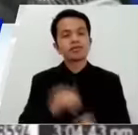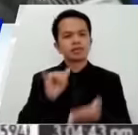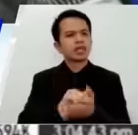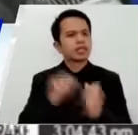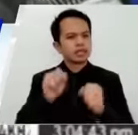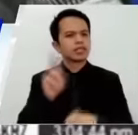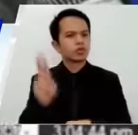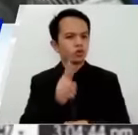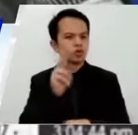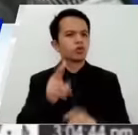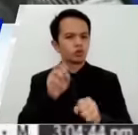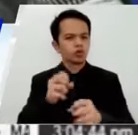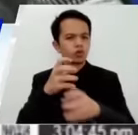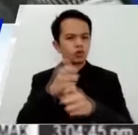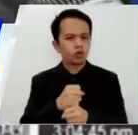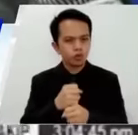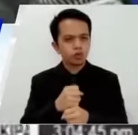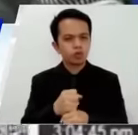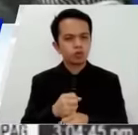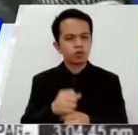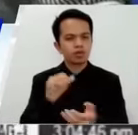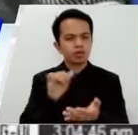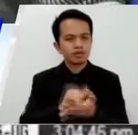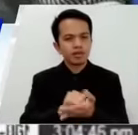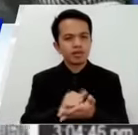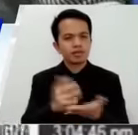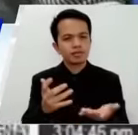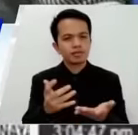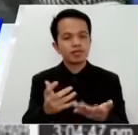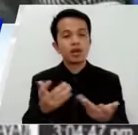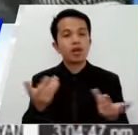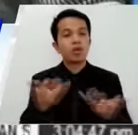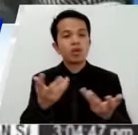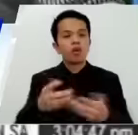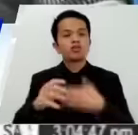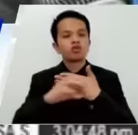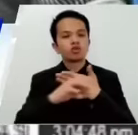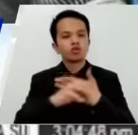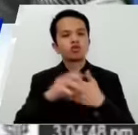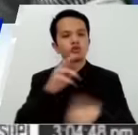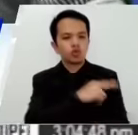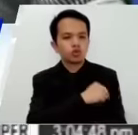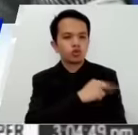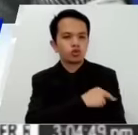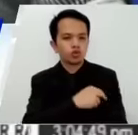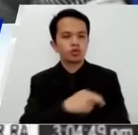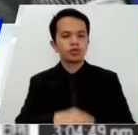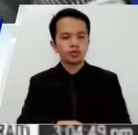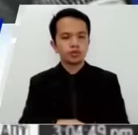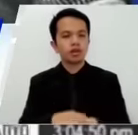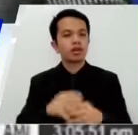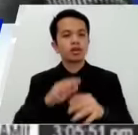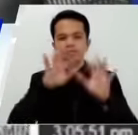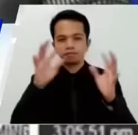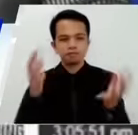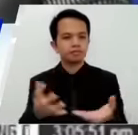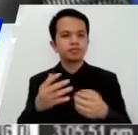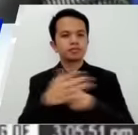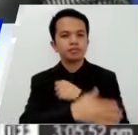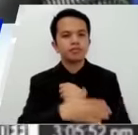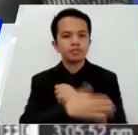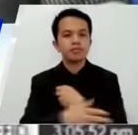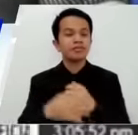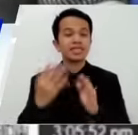po natin itong pakete na ito sa mga contracted hospitals ng PhilHealth sa buong bansa. Ang approach natin